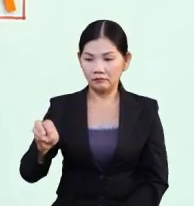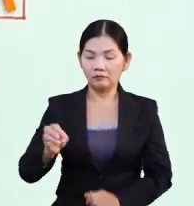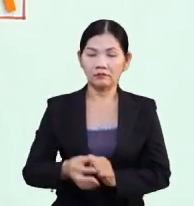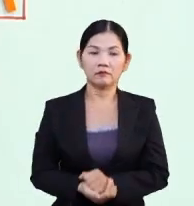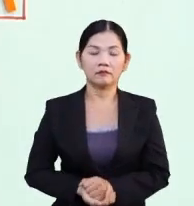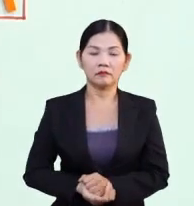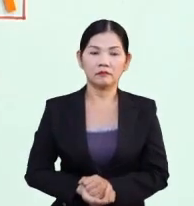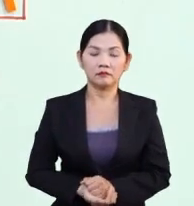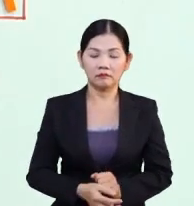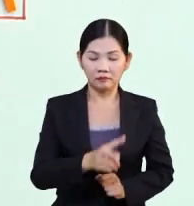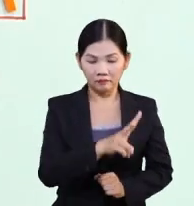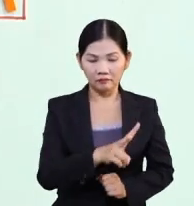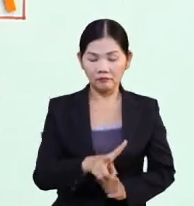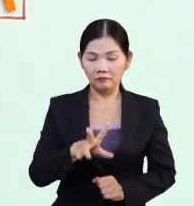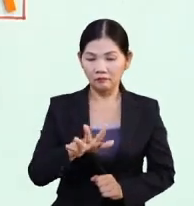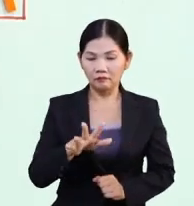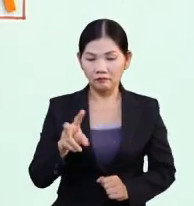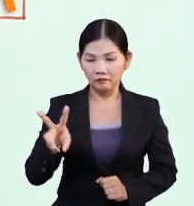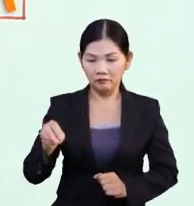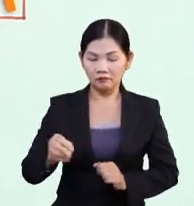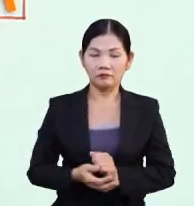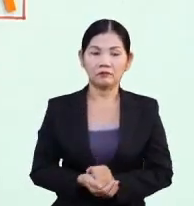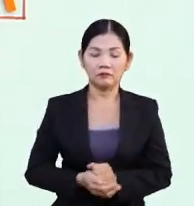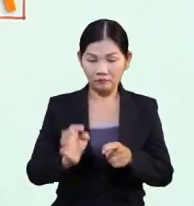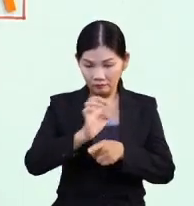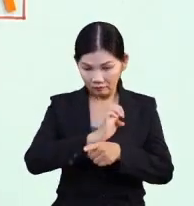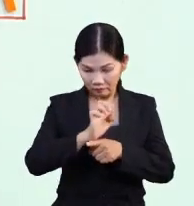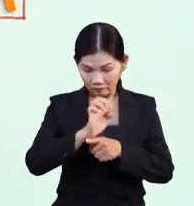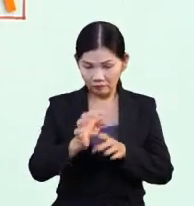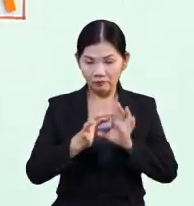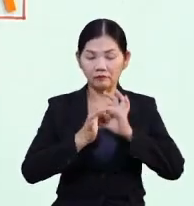ចឹងណា 2530